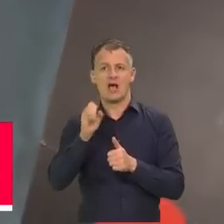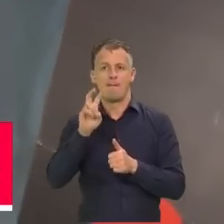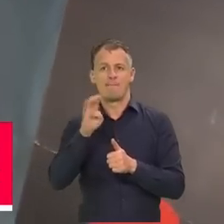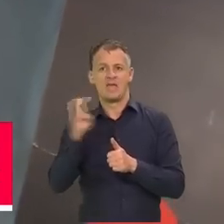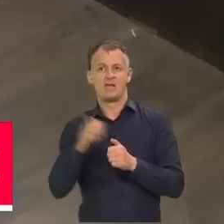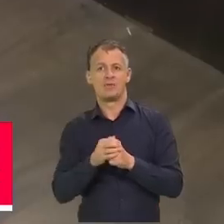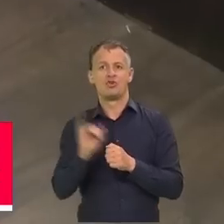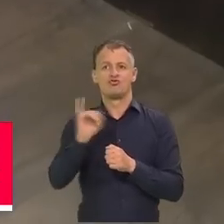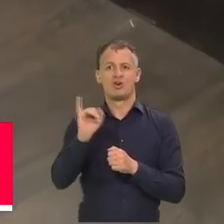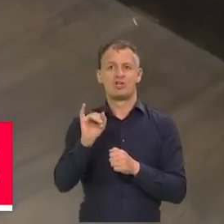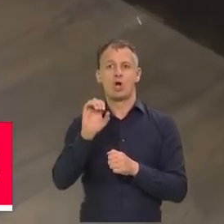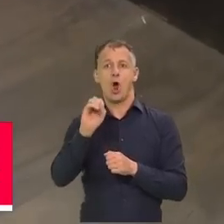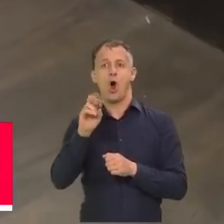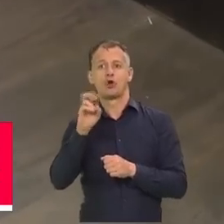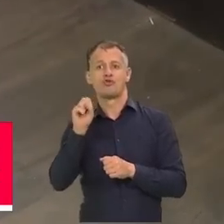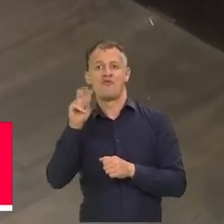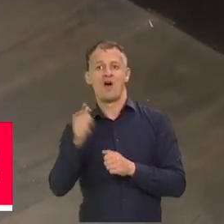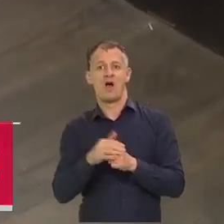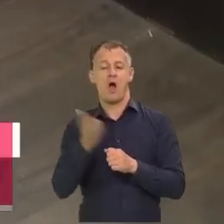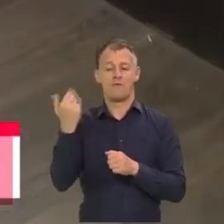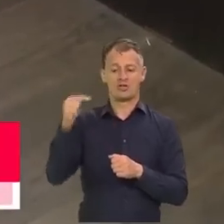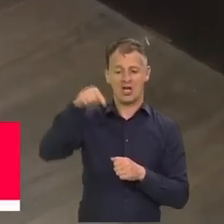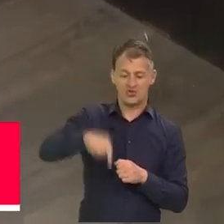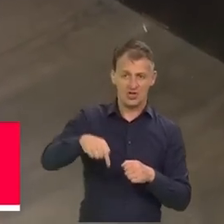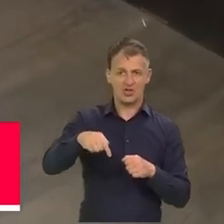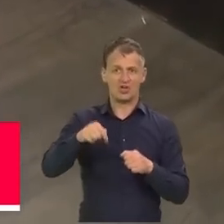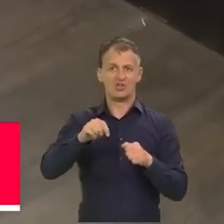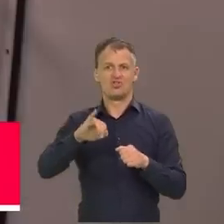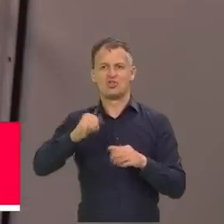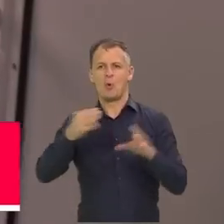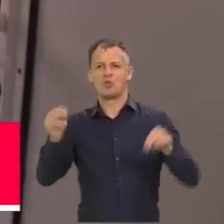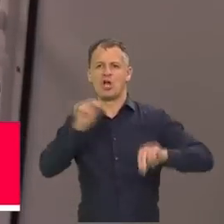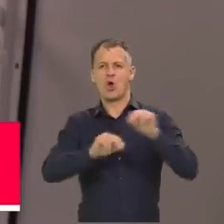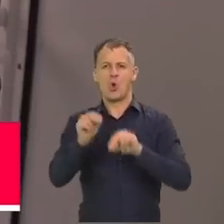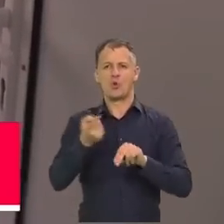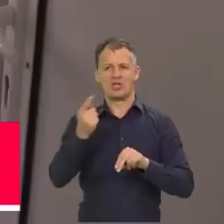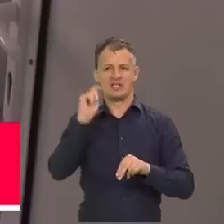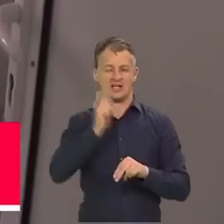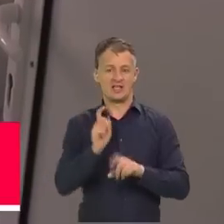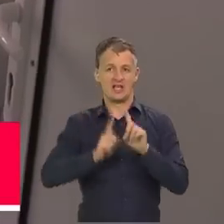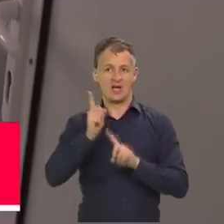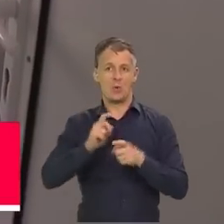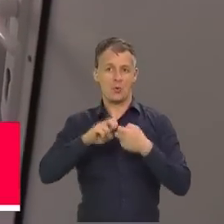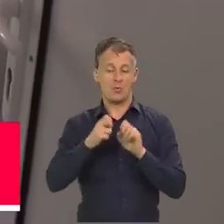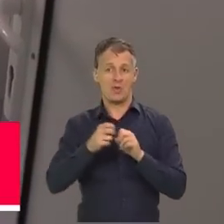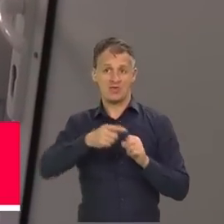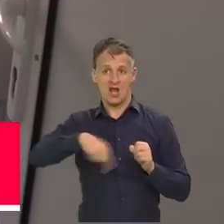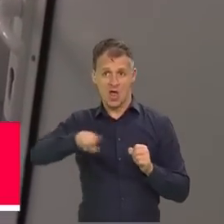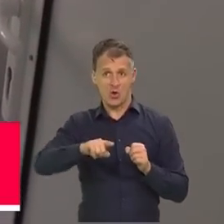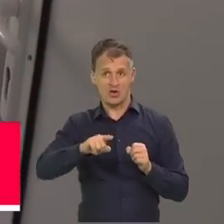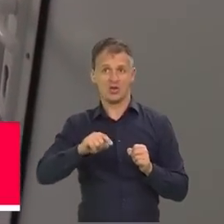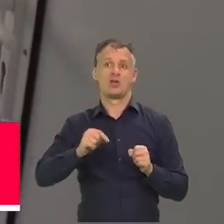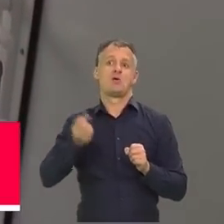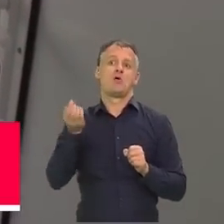aici, dar dacă e, nu numai ei au fost, au fost multe cluburi din țară, deci dacă era vreo problemă de la noi, erau